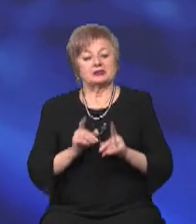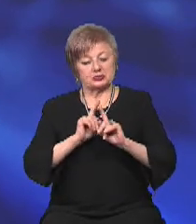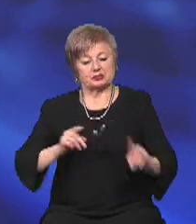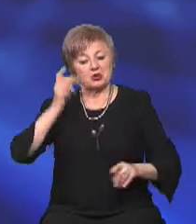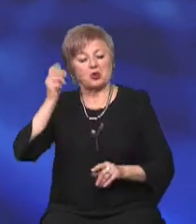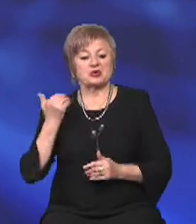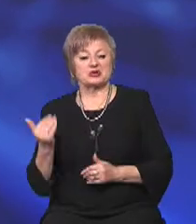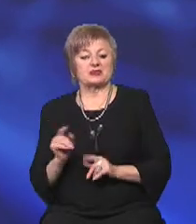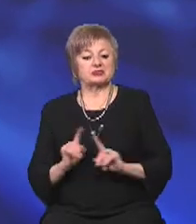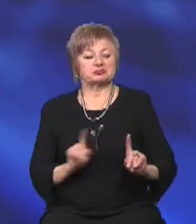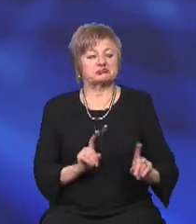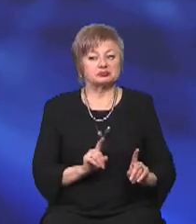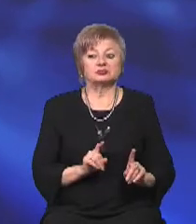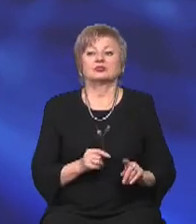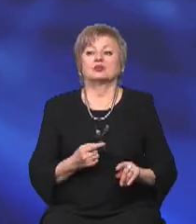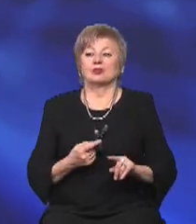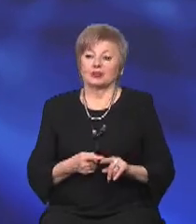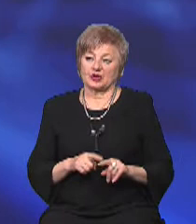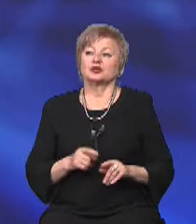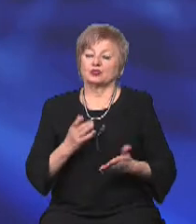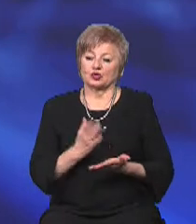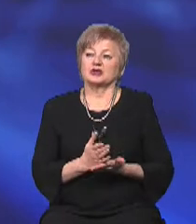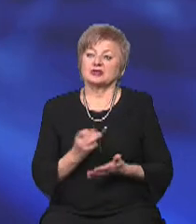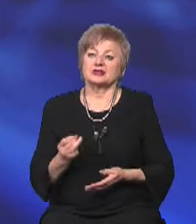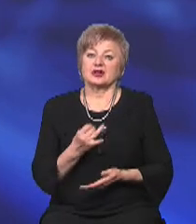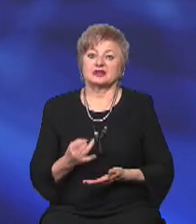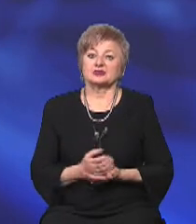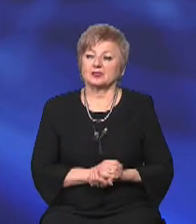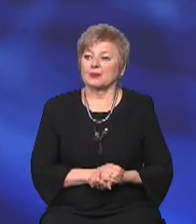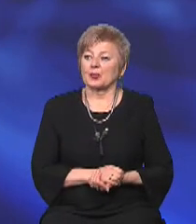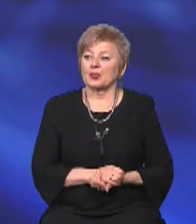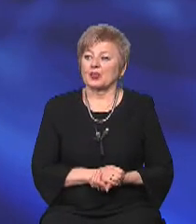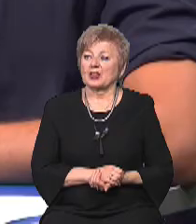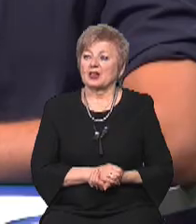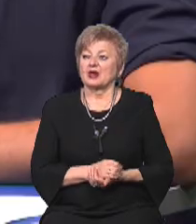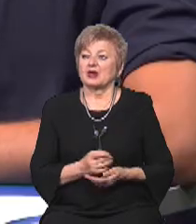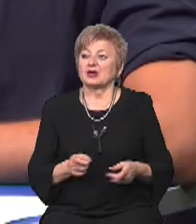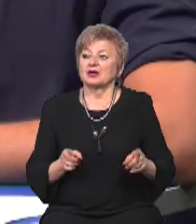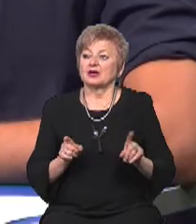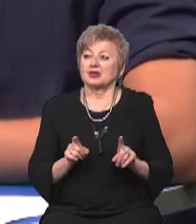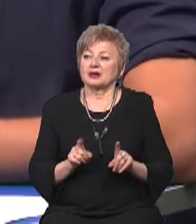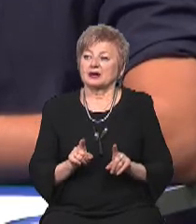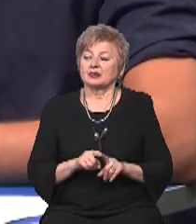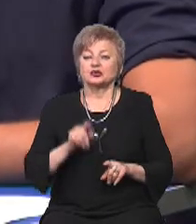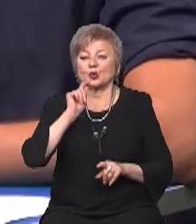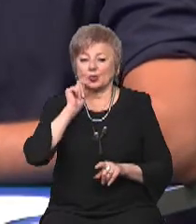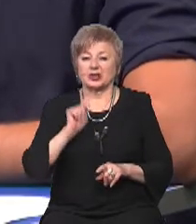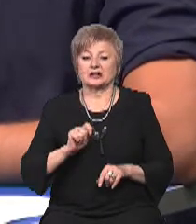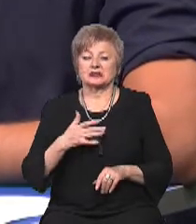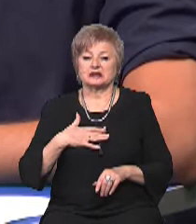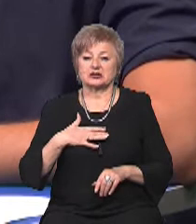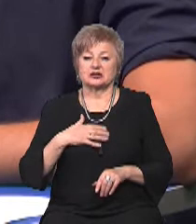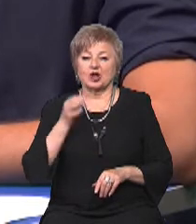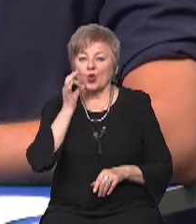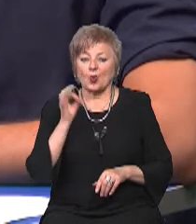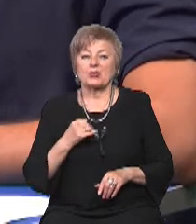теж такий цікавий проєкт щодо пані Катерина, показу. От якраз таки ми, окрім запорізького досвіду, ми